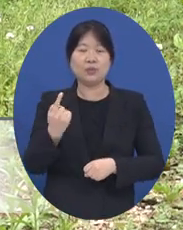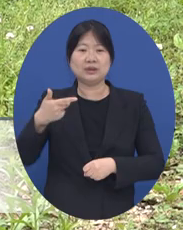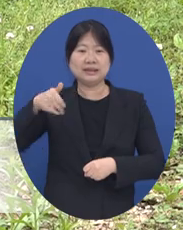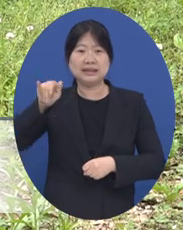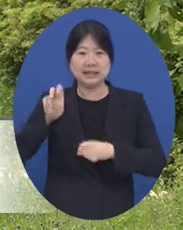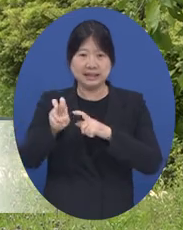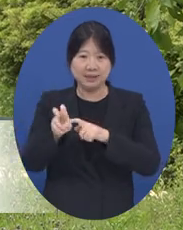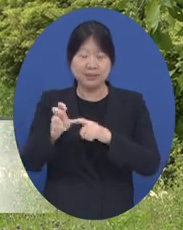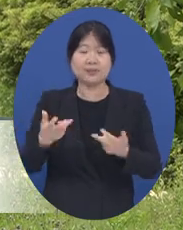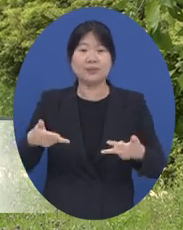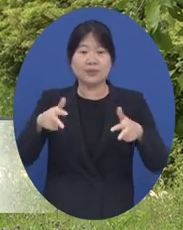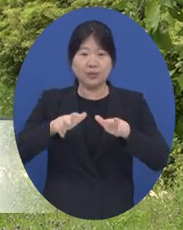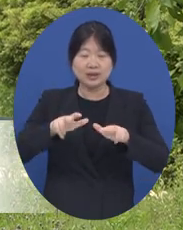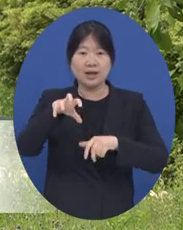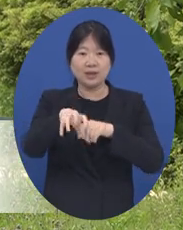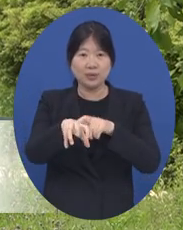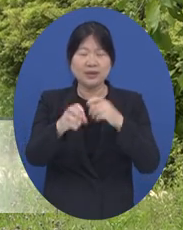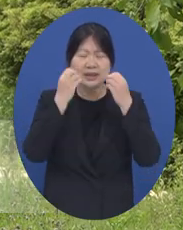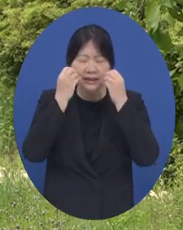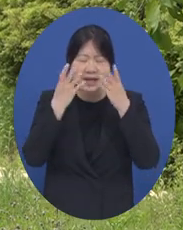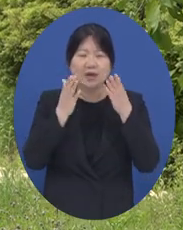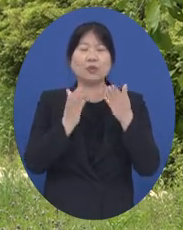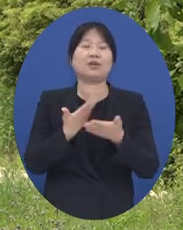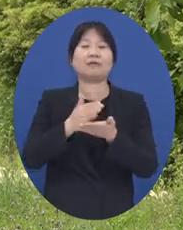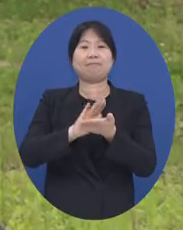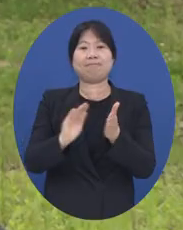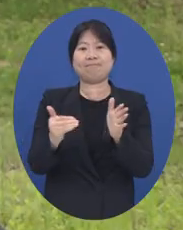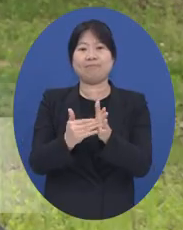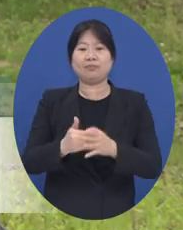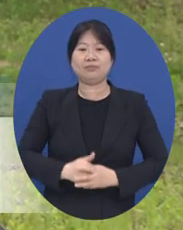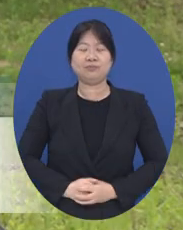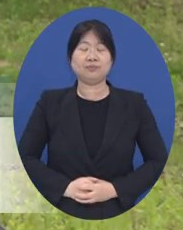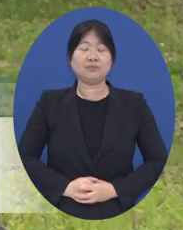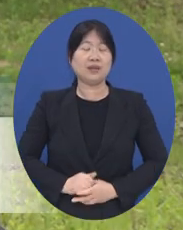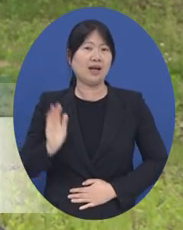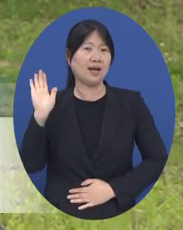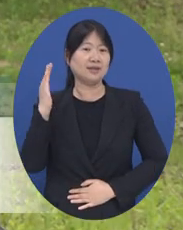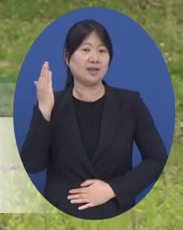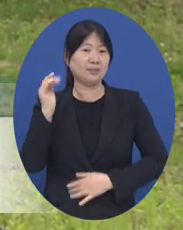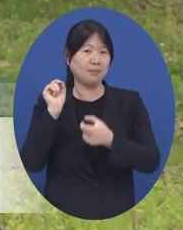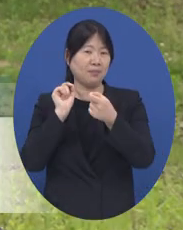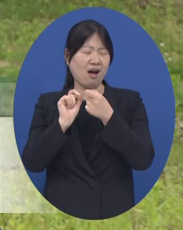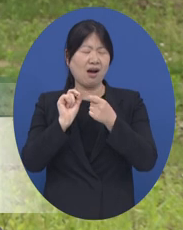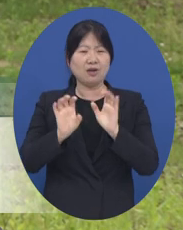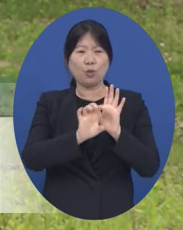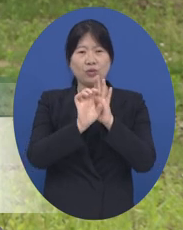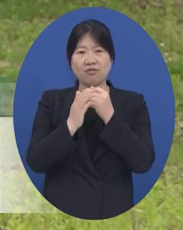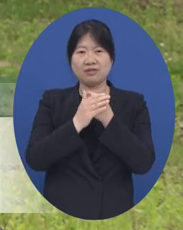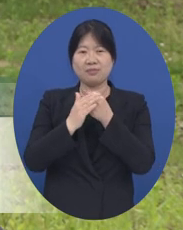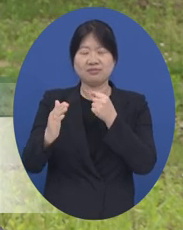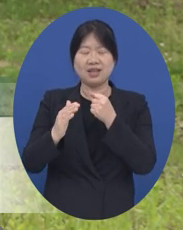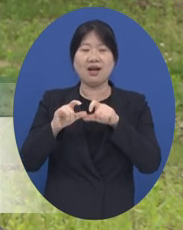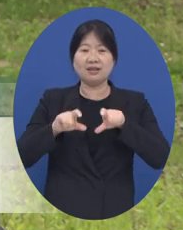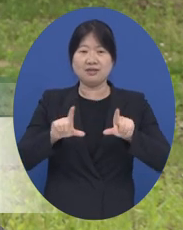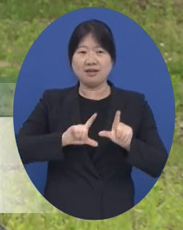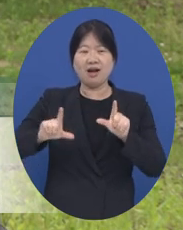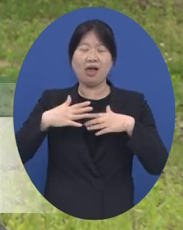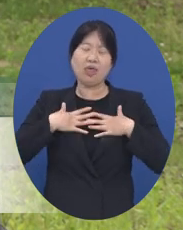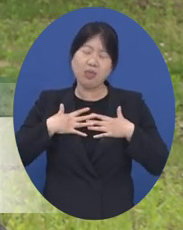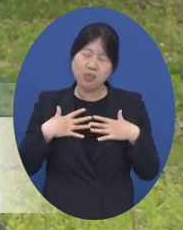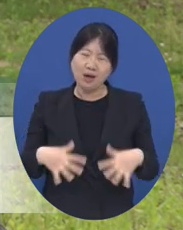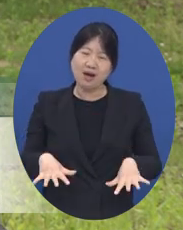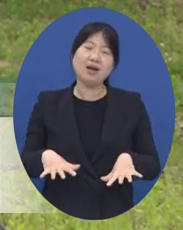명품 도자 특화 태어나 공원으로 새롭게 단장했습니다 태그 4 그 코로나 때문에 일상의 좀 지쳐 계신 분들이